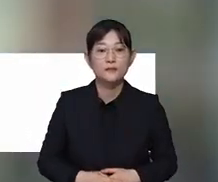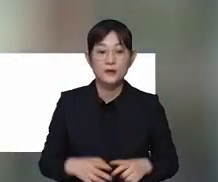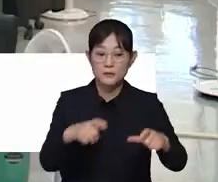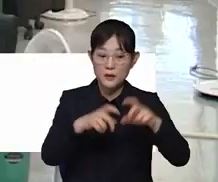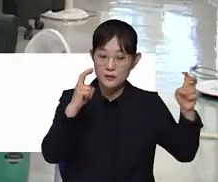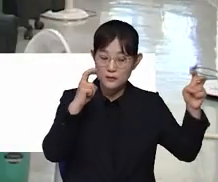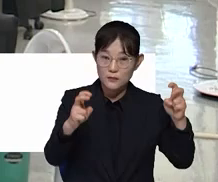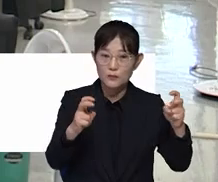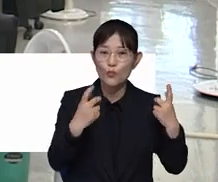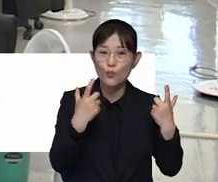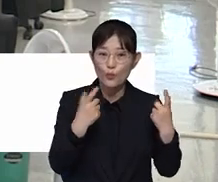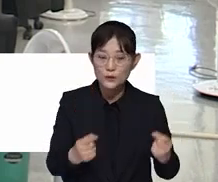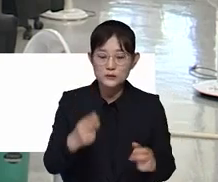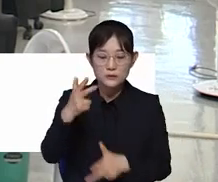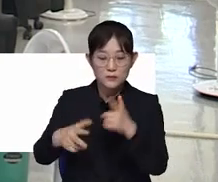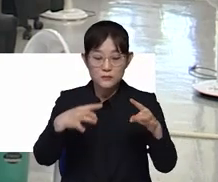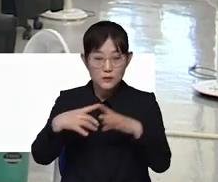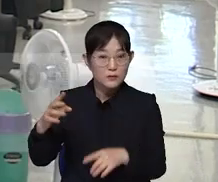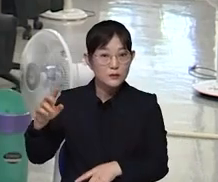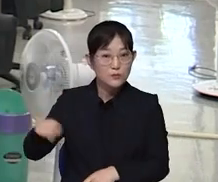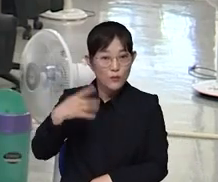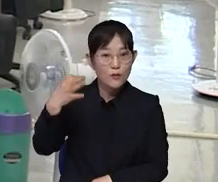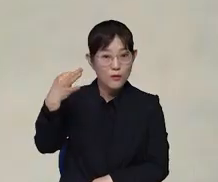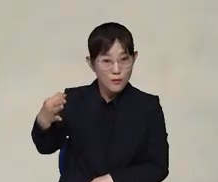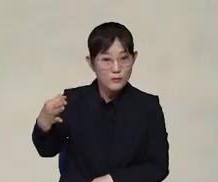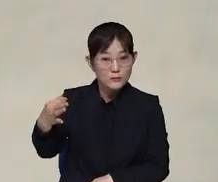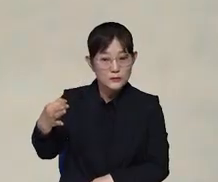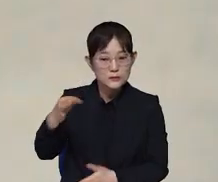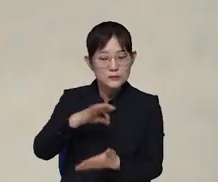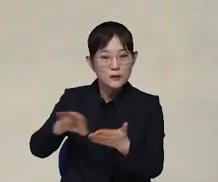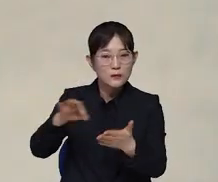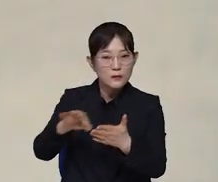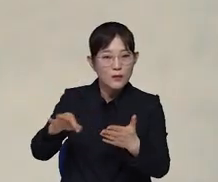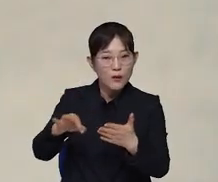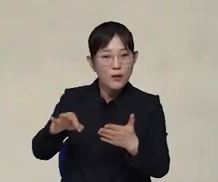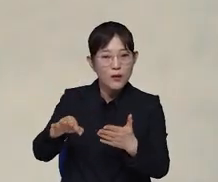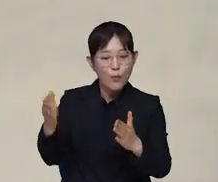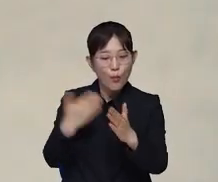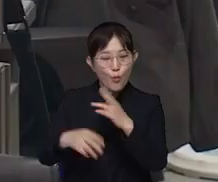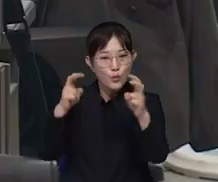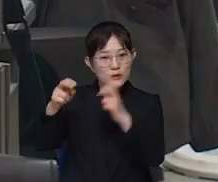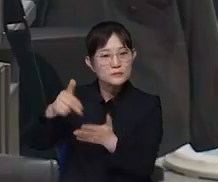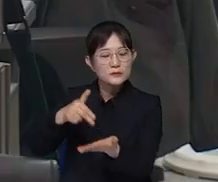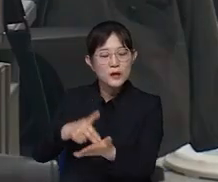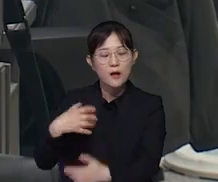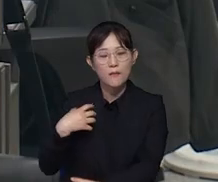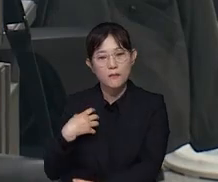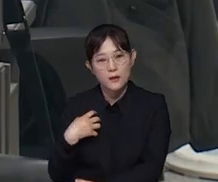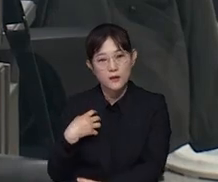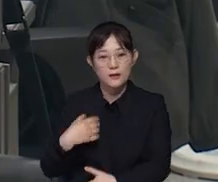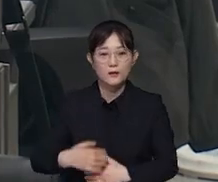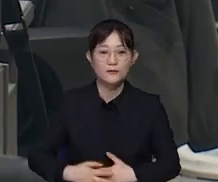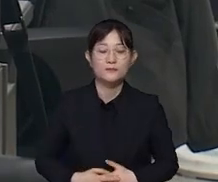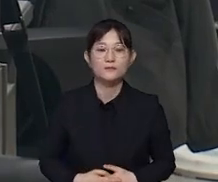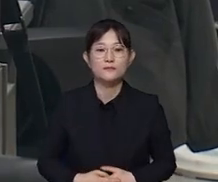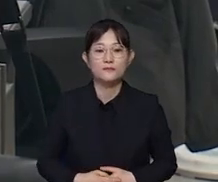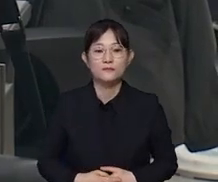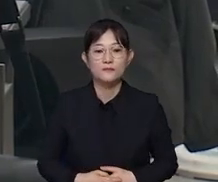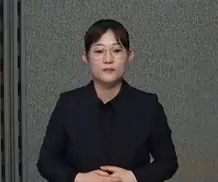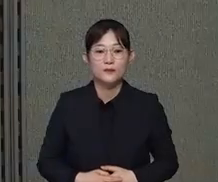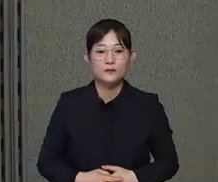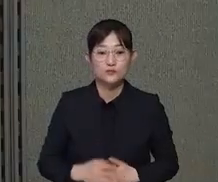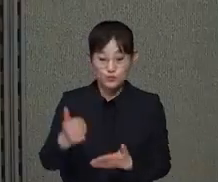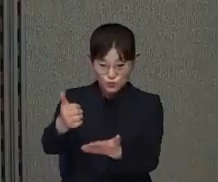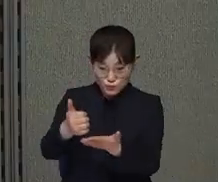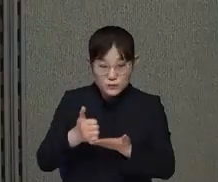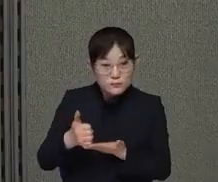일반 기업처럼 산업용 전기요금 체계를 적용받는 교통공사가 감당하기엔 큰 부담이 되고 있습니다.